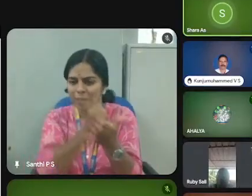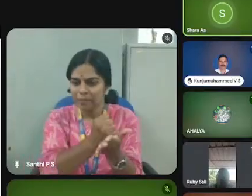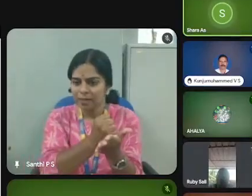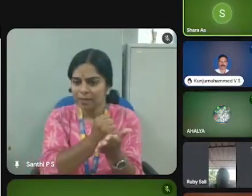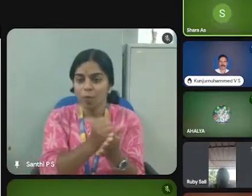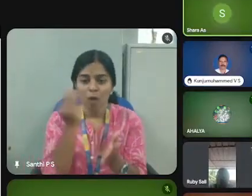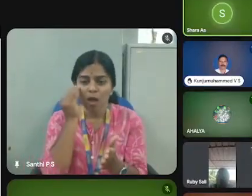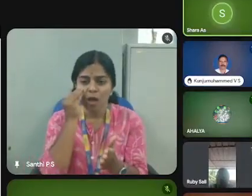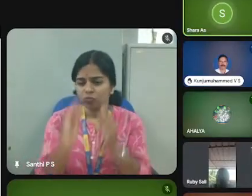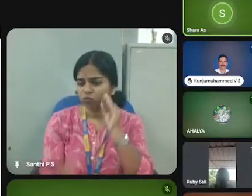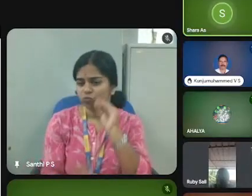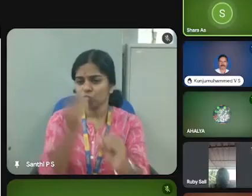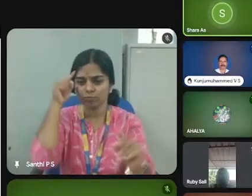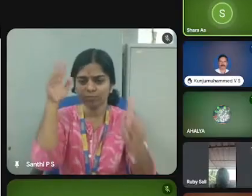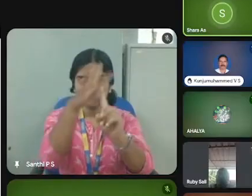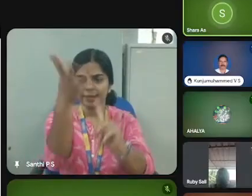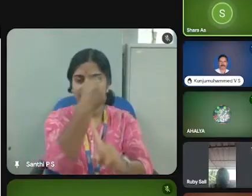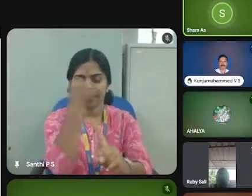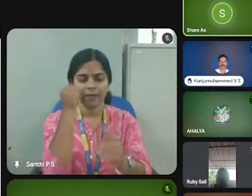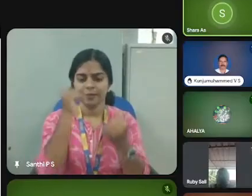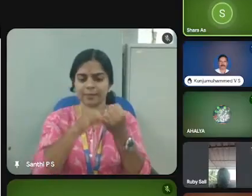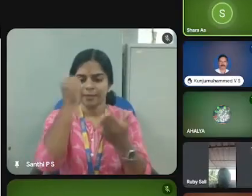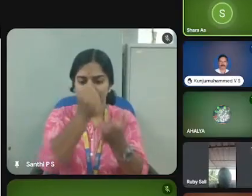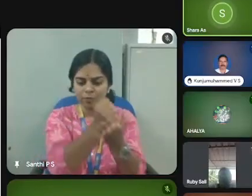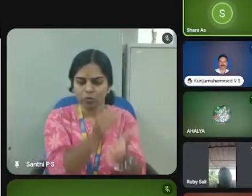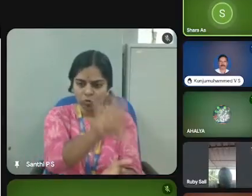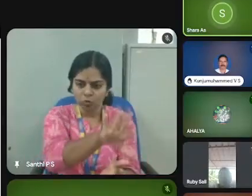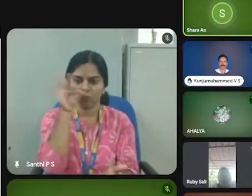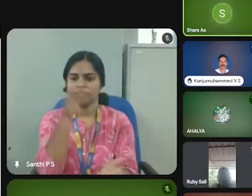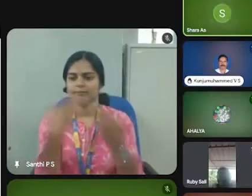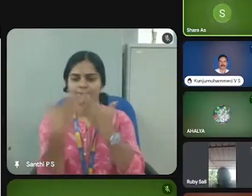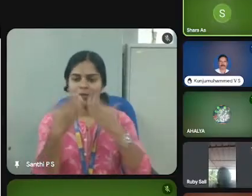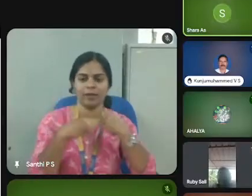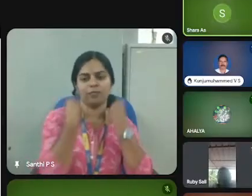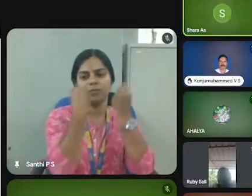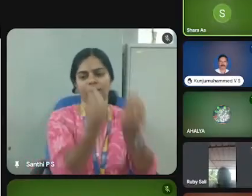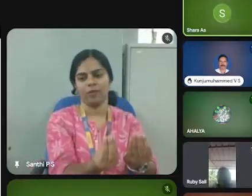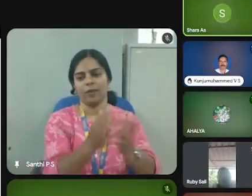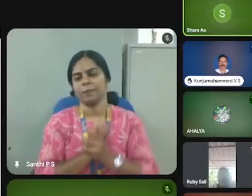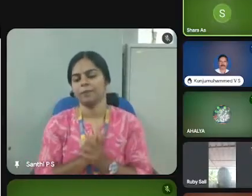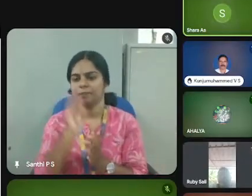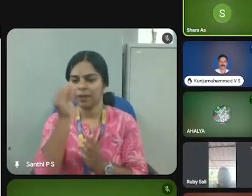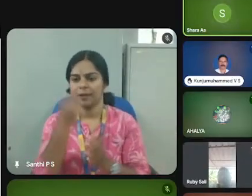സബ്ജക്റ്റുകൾ ഉണ്ടാവുമല്ലോ, അതിനനുസരിച്ച് അവരെ മേളിലേക്ക് കൊണ്ടുപോവുക എന്നതാണ് എനിക്ക് പറയാനുള്ളത്.